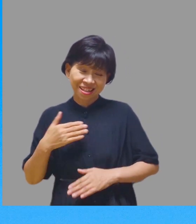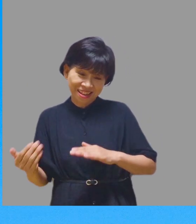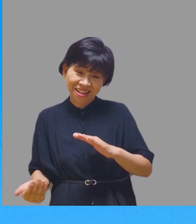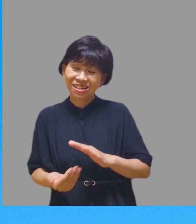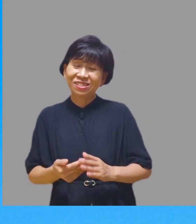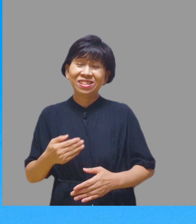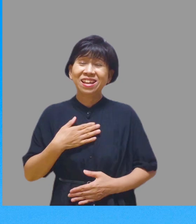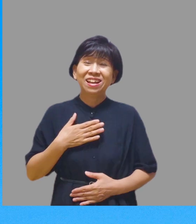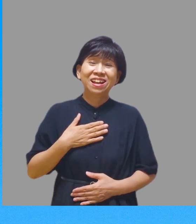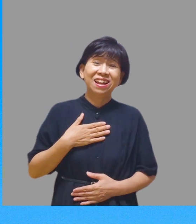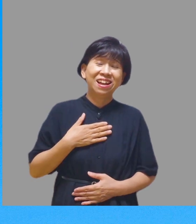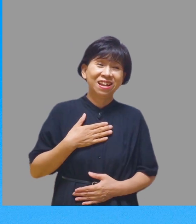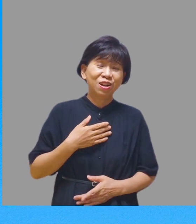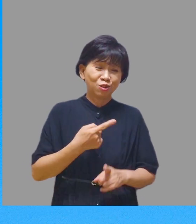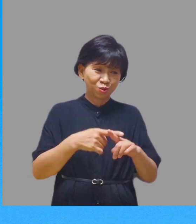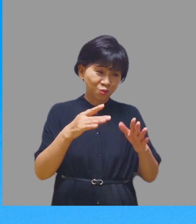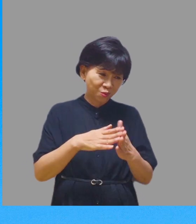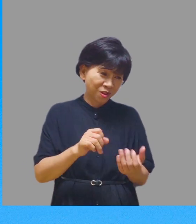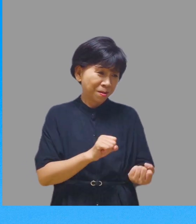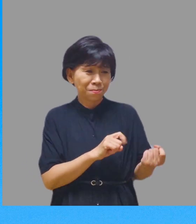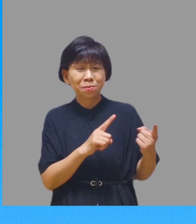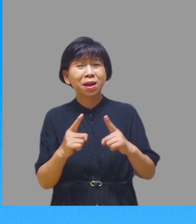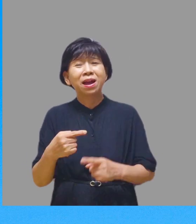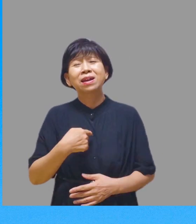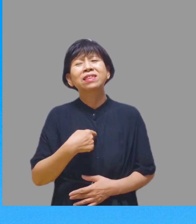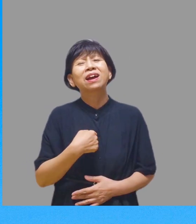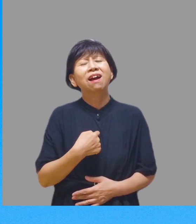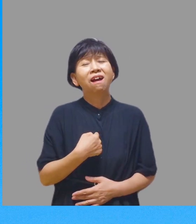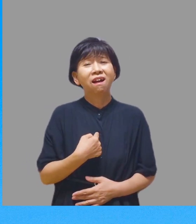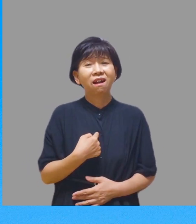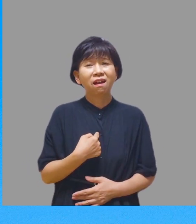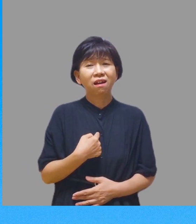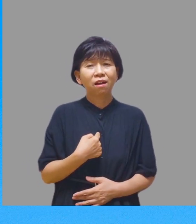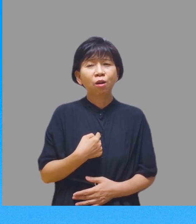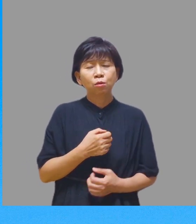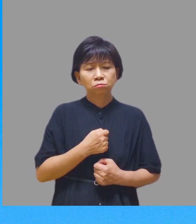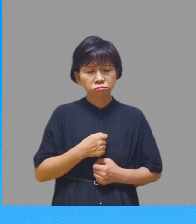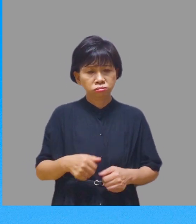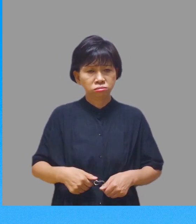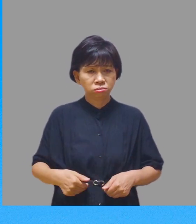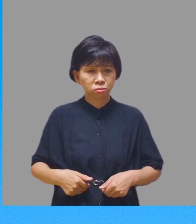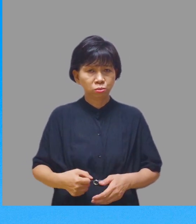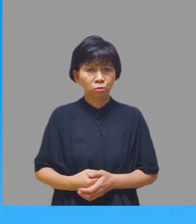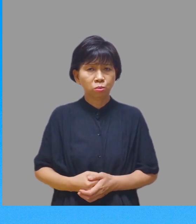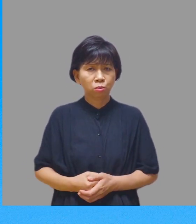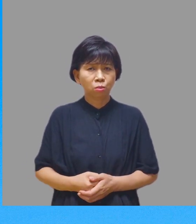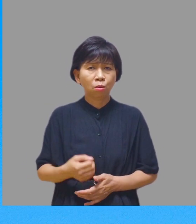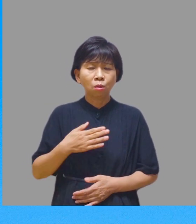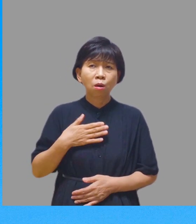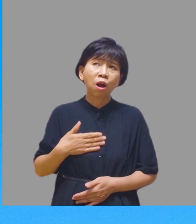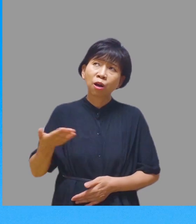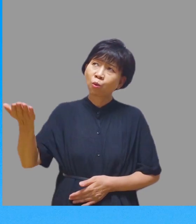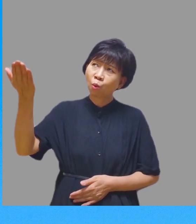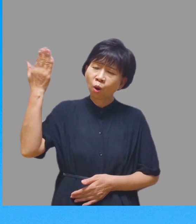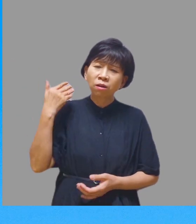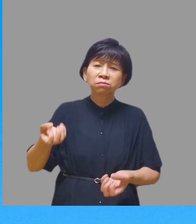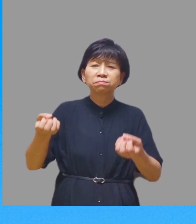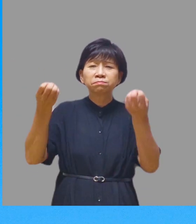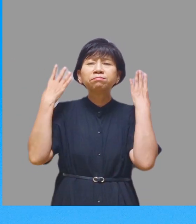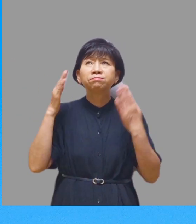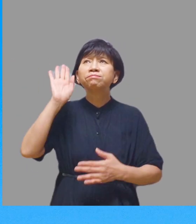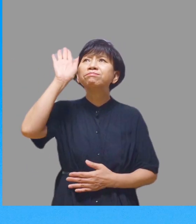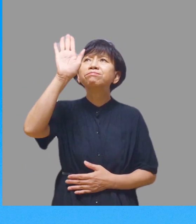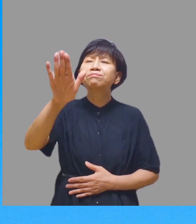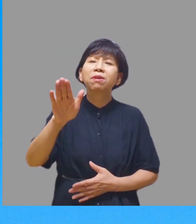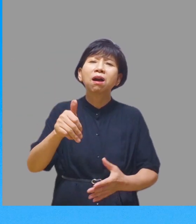여러분, 이거 조심하셔야 됩니다. 바울은 분명히 말합니다. 나는 뒤에 있는 것은 잊어버리고 앞에 있는